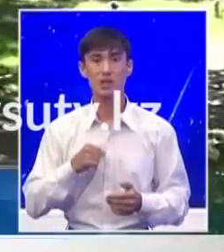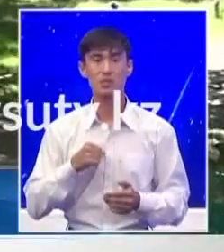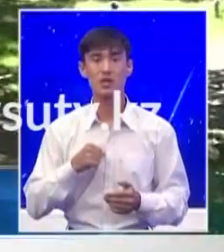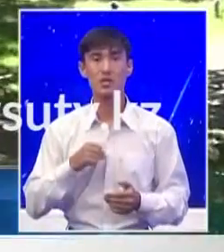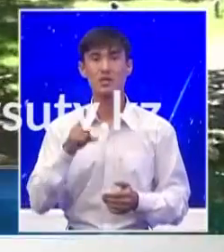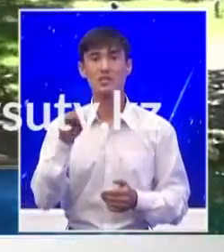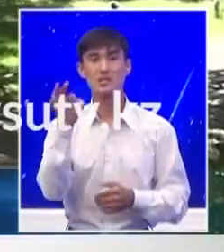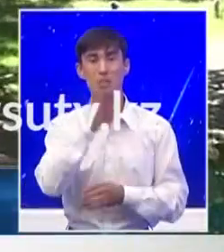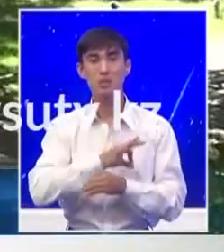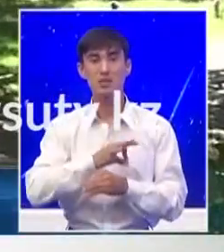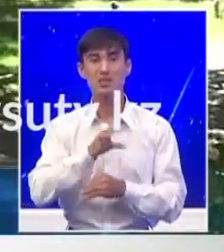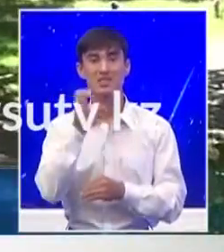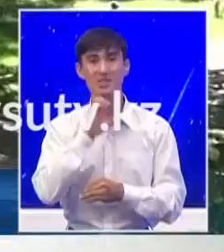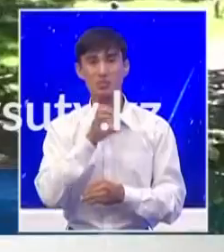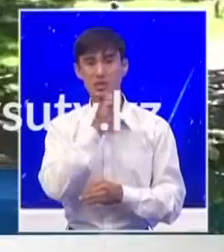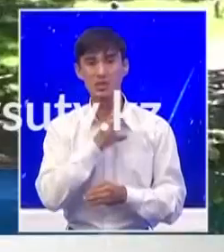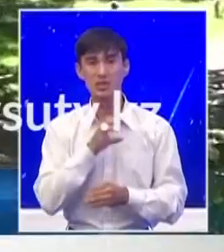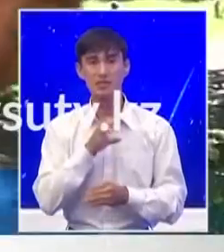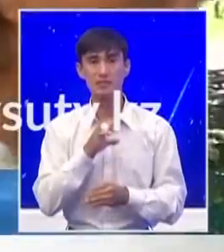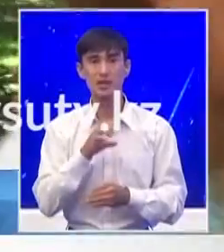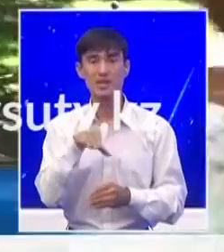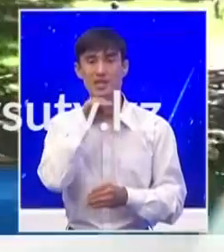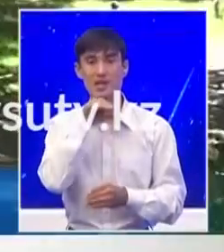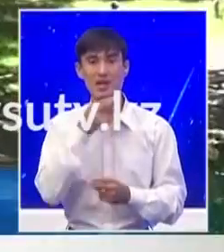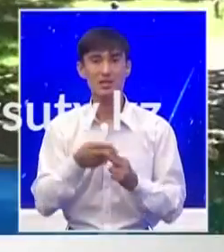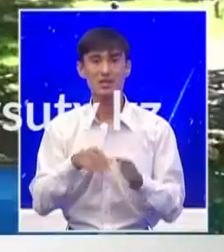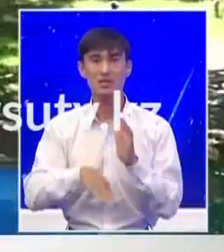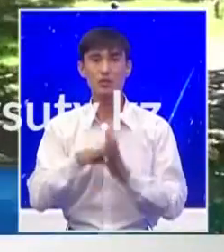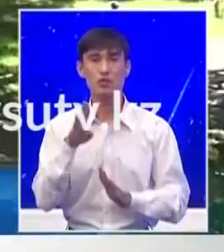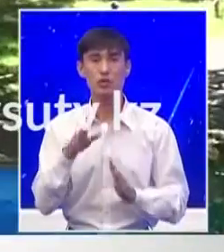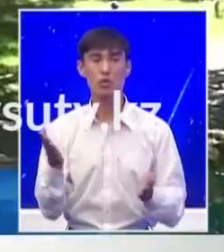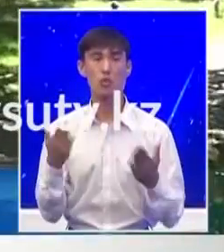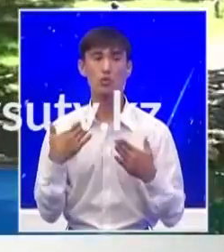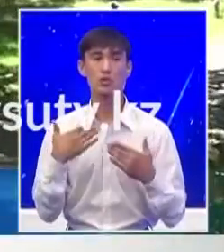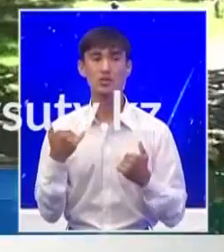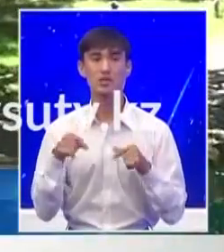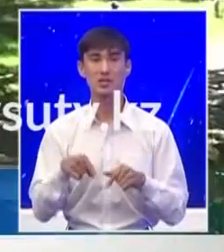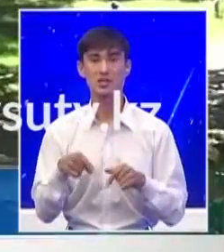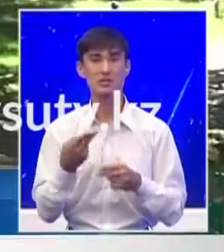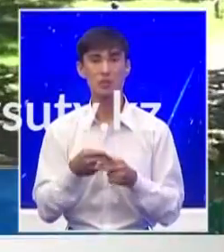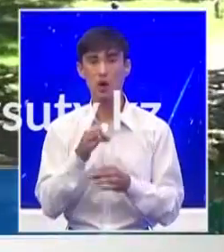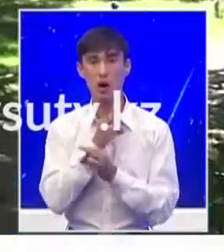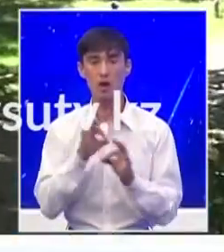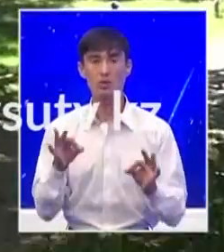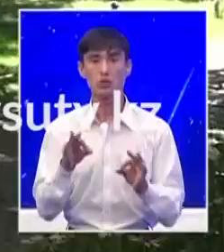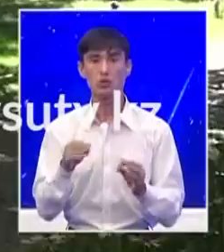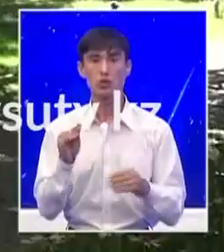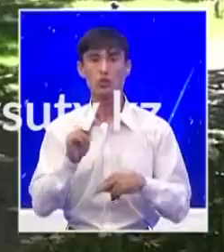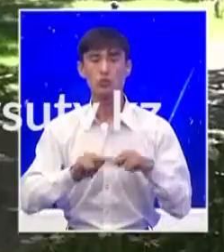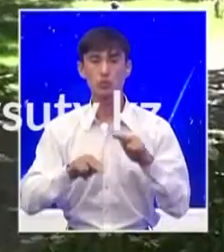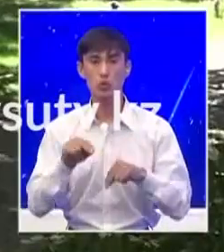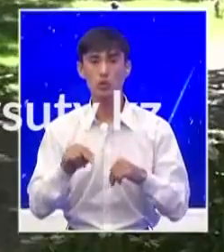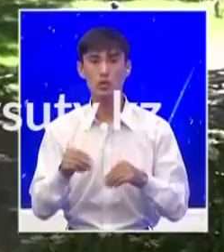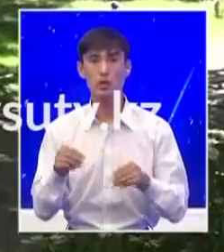Сибири. В Текели это, наверное, самая лучшая альтернатива для отдыха. Да? Здесь очень все хорошо устроено, здесь можно